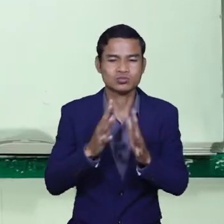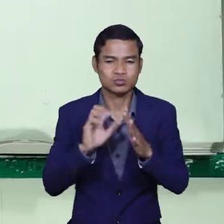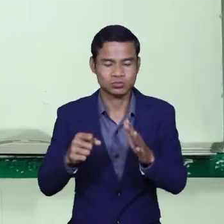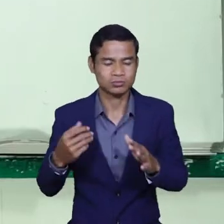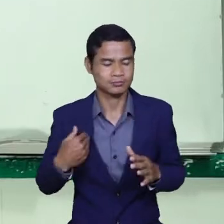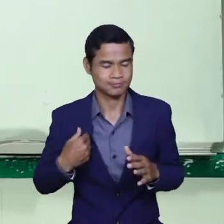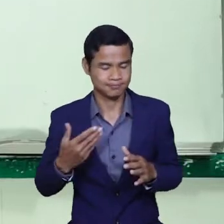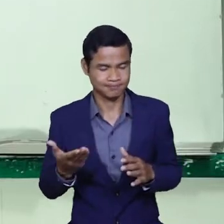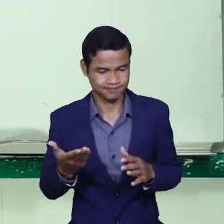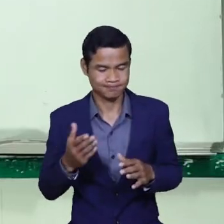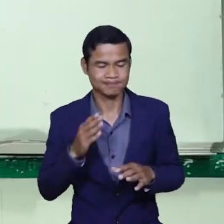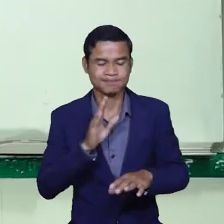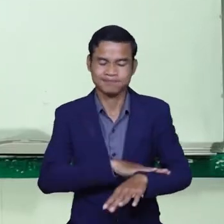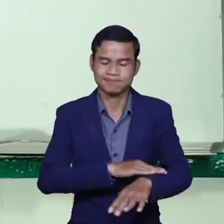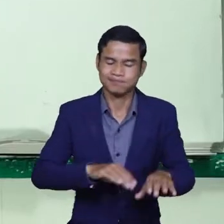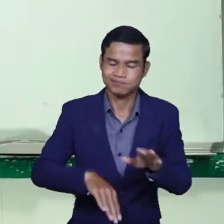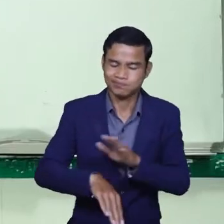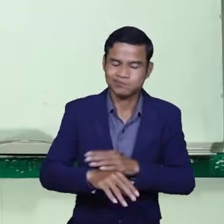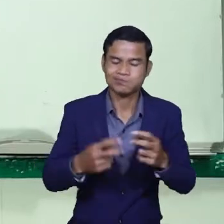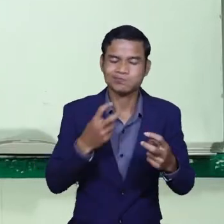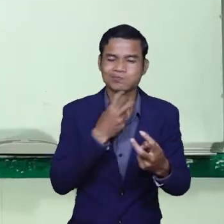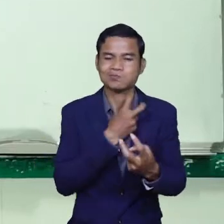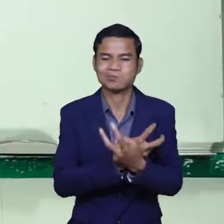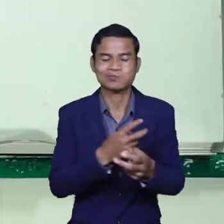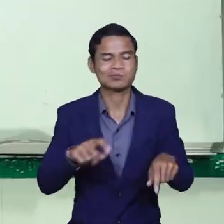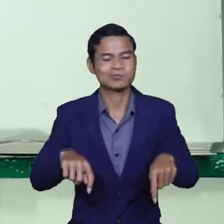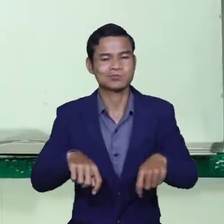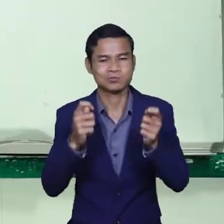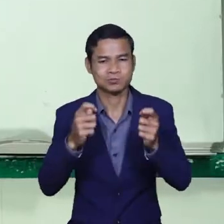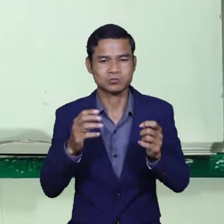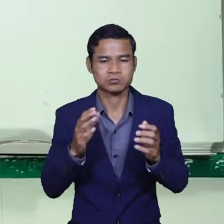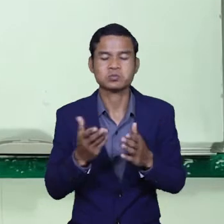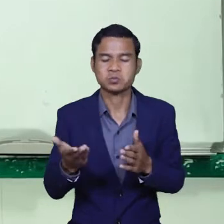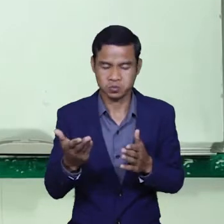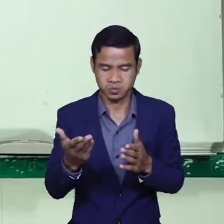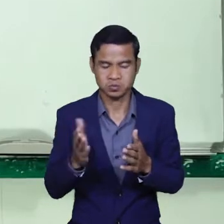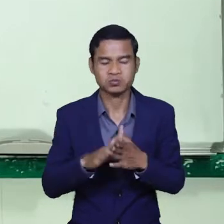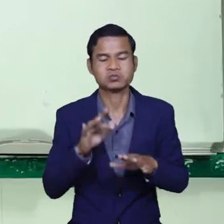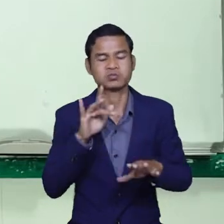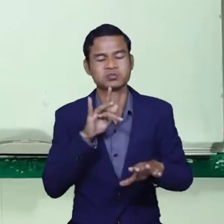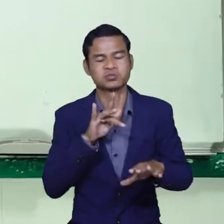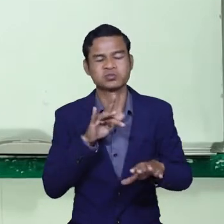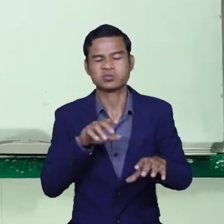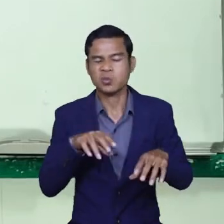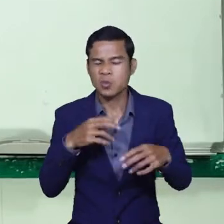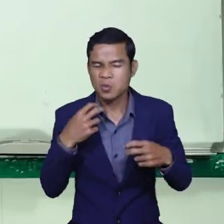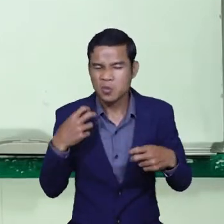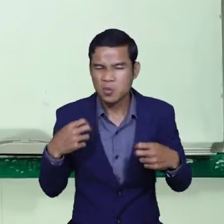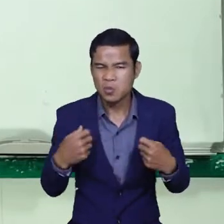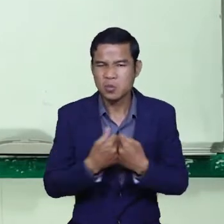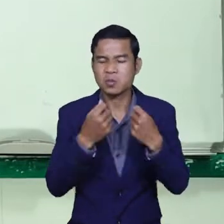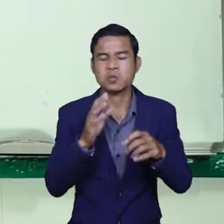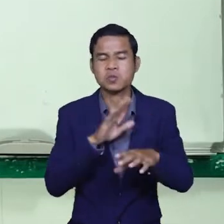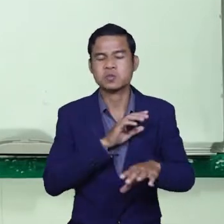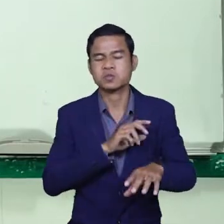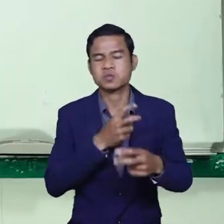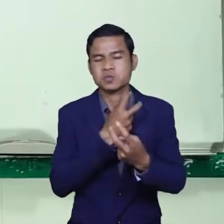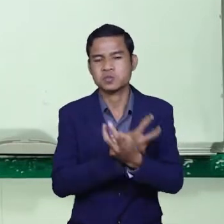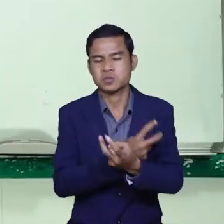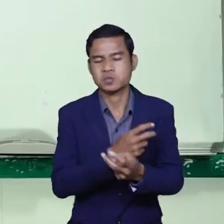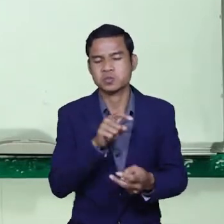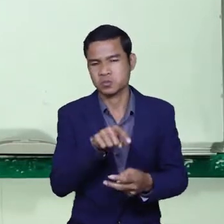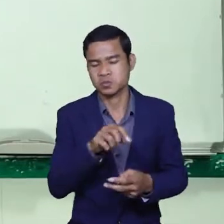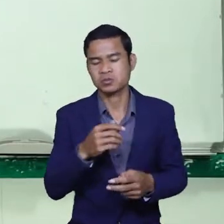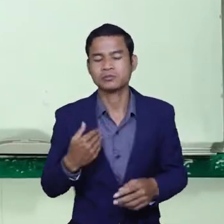ណ្ដាលឲ្យយើងចាបាក់ឆ្អឹងឬក៏អាចបណ្ដាលឲ្យមានគ្រោះថ្នាក់ចាដល់ឆ្អឹង ចាអរគុណអញ្ចឹងតាមរយៈសំណួររបស់អ្នកគ្រូ